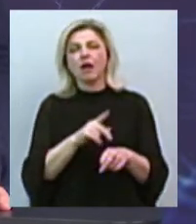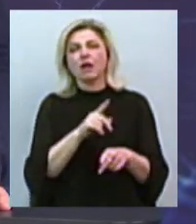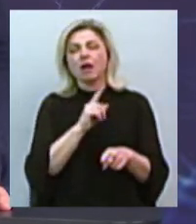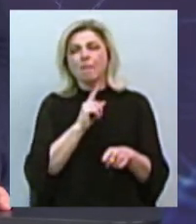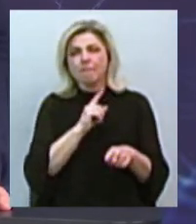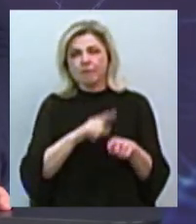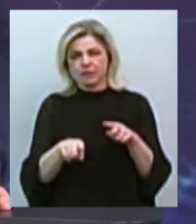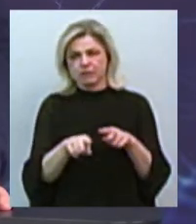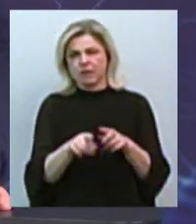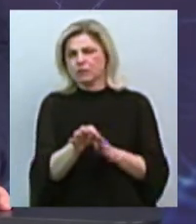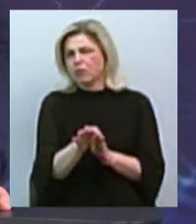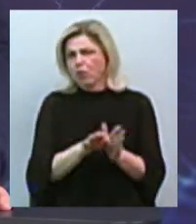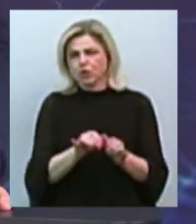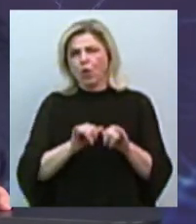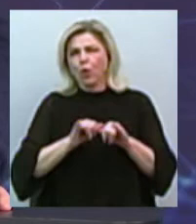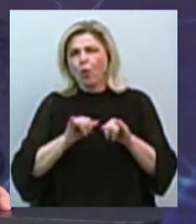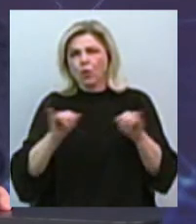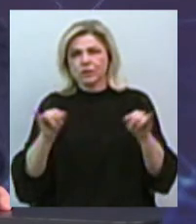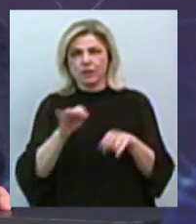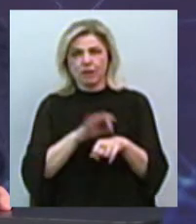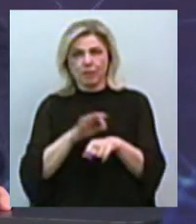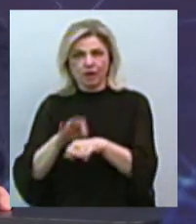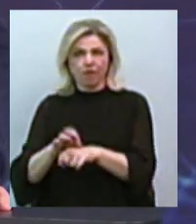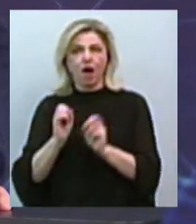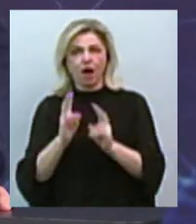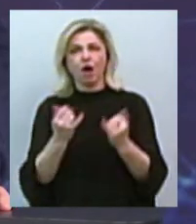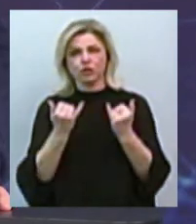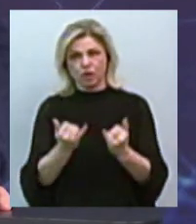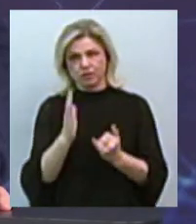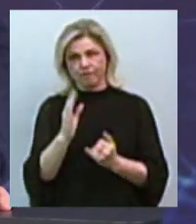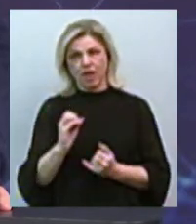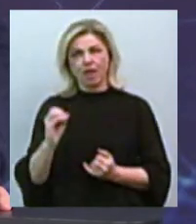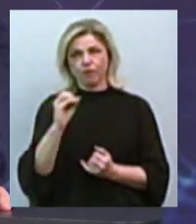экспоненциальный рост заболеваемости, как происходит сейчас в Европе.